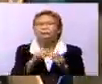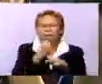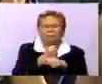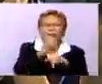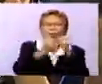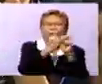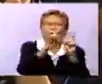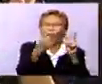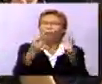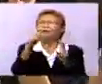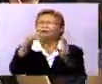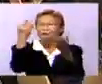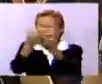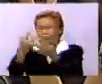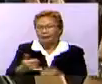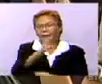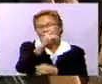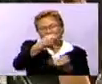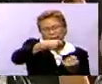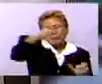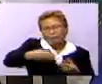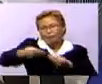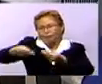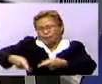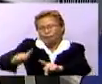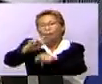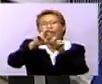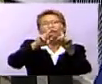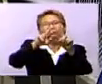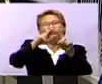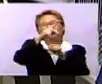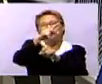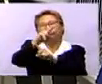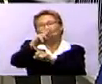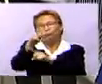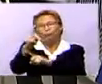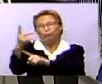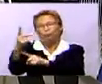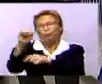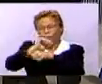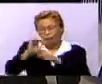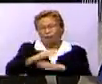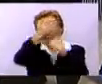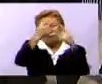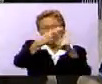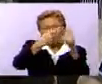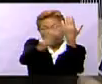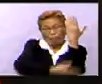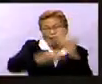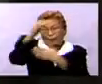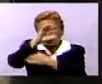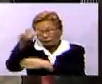hingga kini, Slim memberi peluang pekerjaan kepada 126,000 graduan dari seluruh Malaysia. Sementara itu, pencari